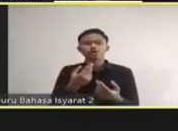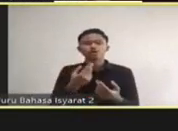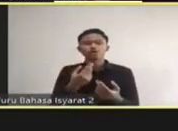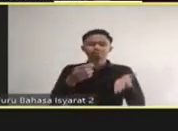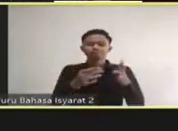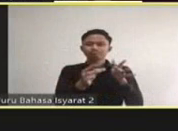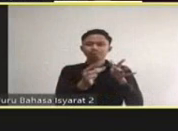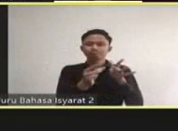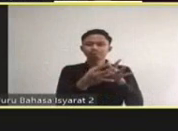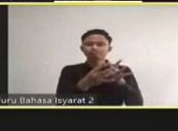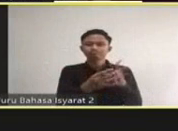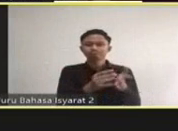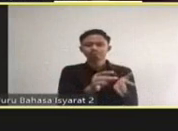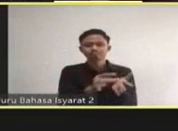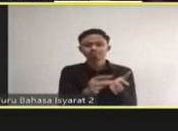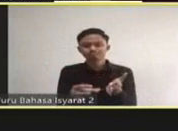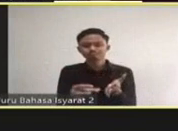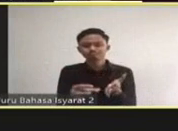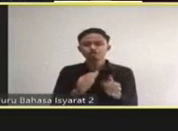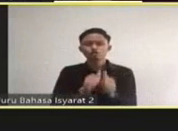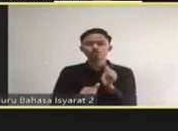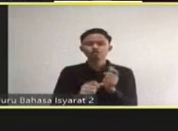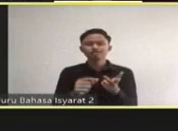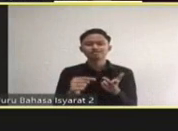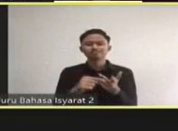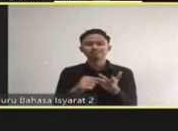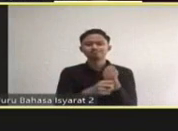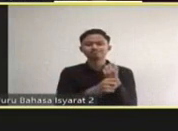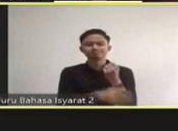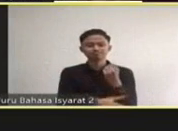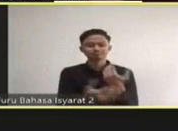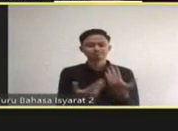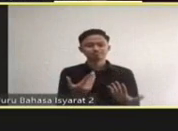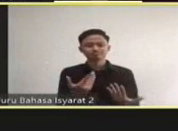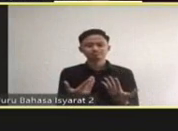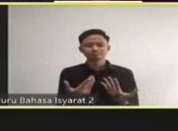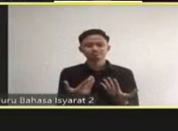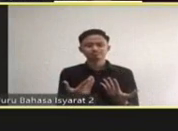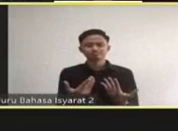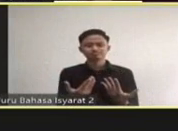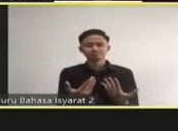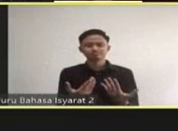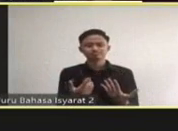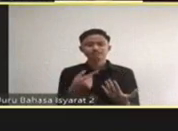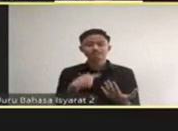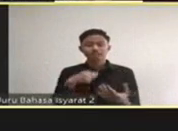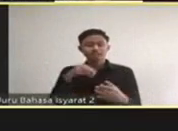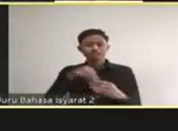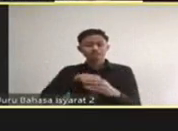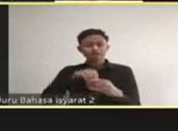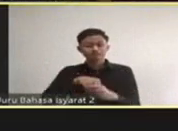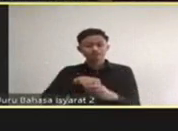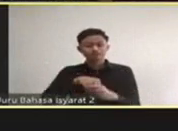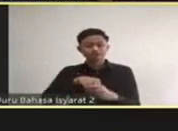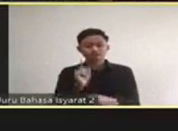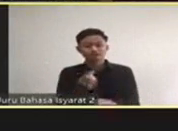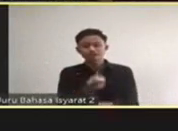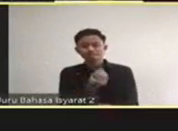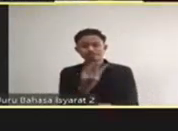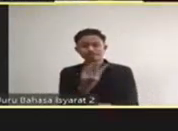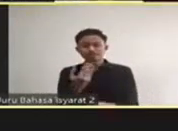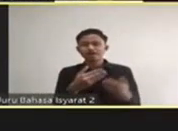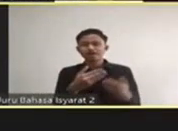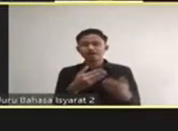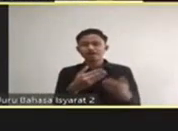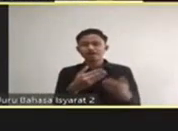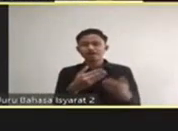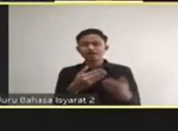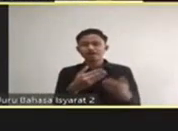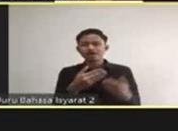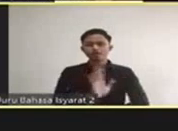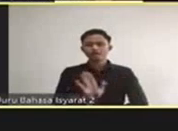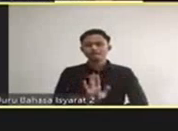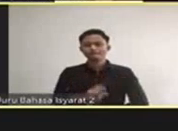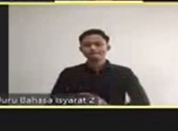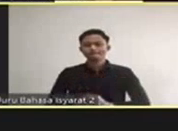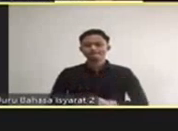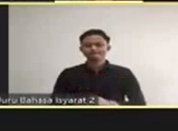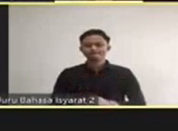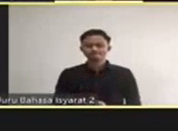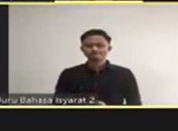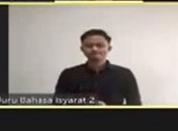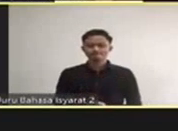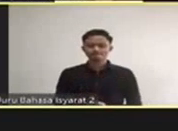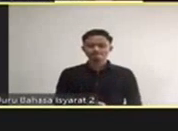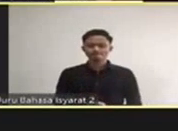masuk gitu. Seandainya tidak, disarankan tidak dibuka. Ini ada beberapa langkah-langkahnya. Kemudian kita belajar dari negara